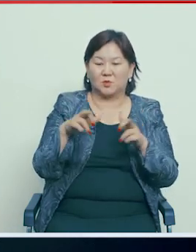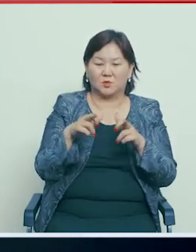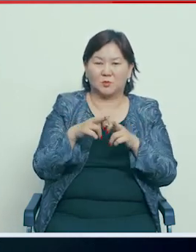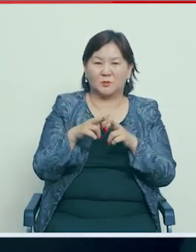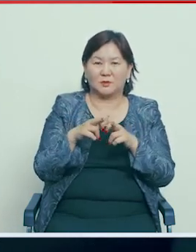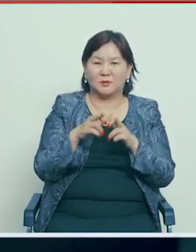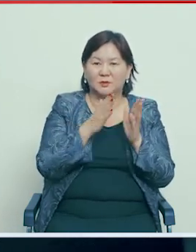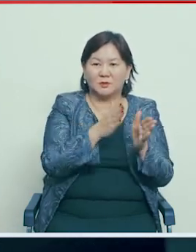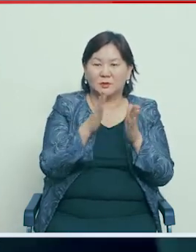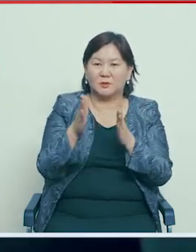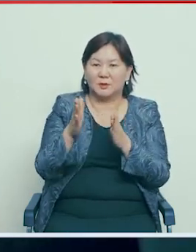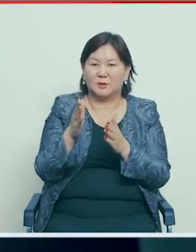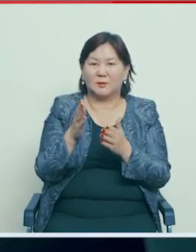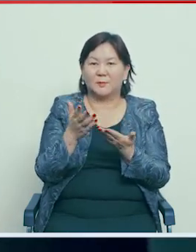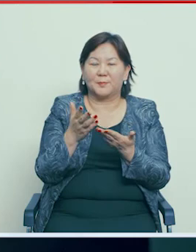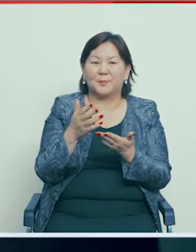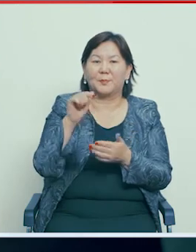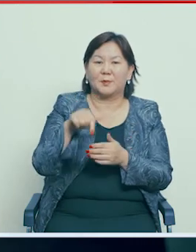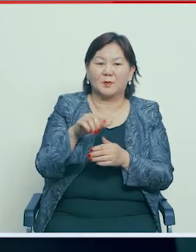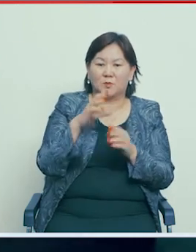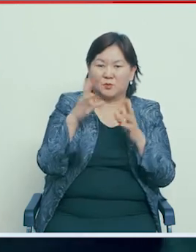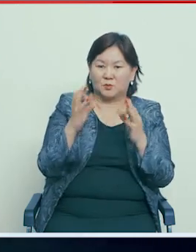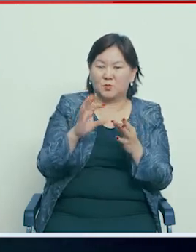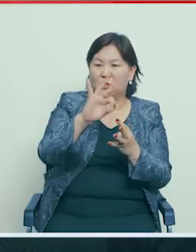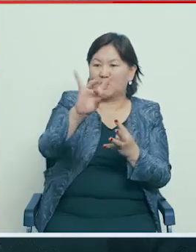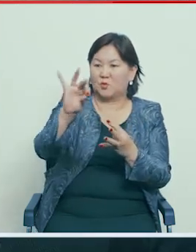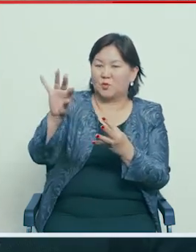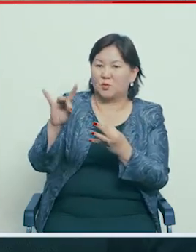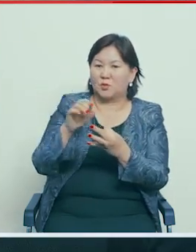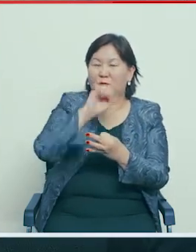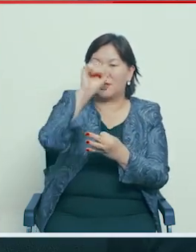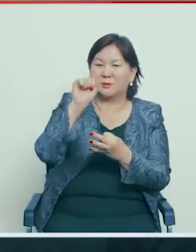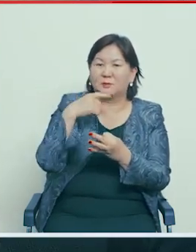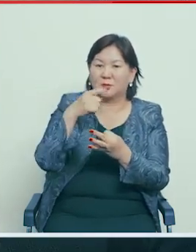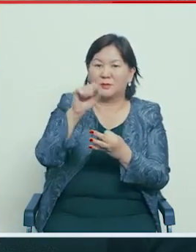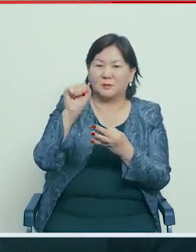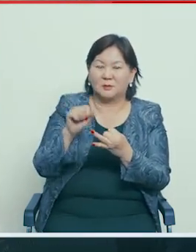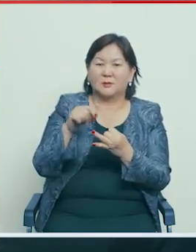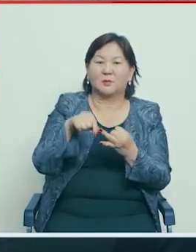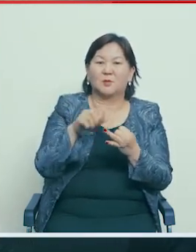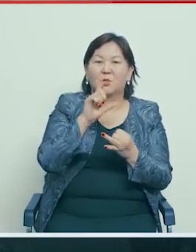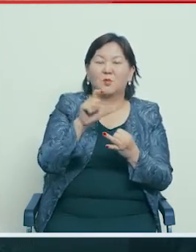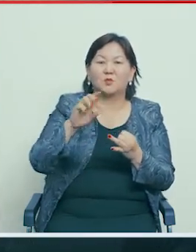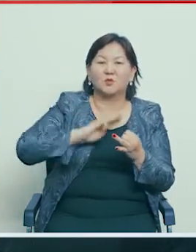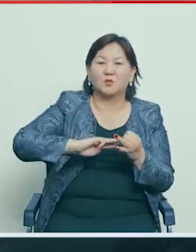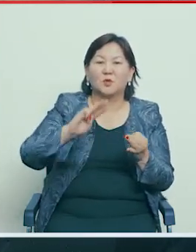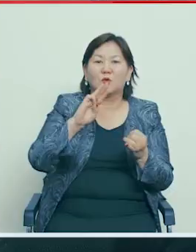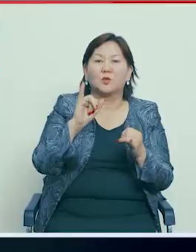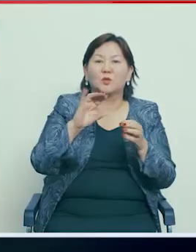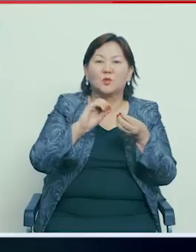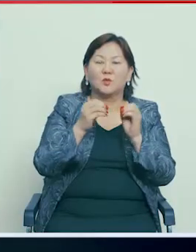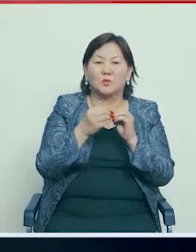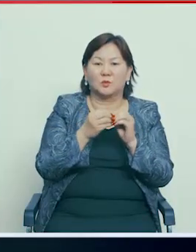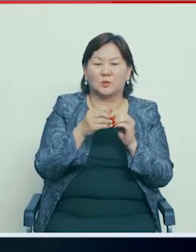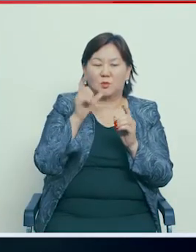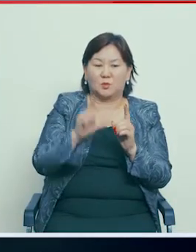бэрхшээлтэй иргэдийн чиглэлээр юм гэх юм бол одоо энд сууж байгаа хүмүүс өөр өөрсдийнхөө асуудалтай мэрэгчлэлтэнгүүд. Яг энэ хүмүүсийн төлөө юу хийвэл яг хүндээ хүрсэн